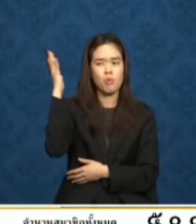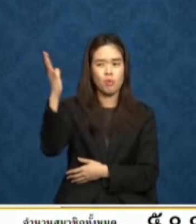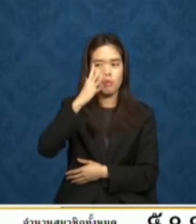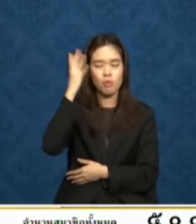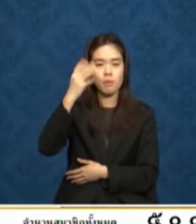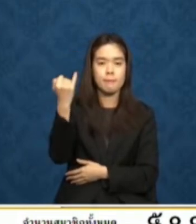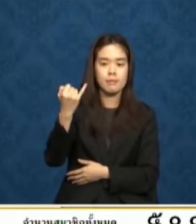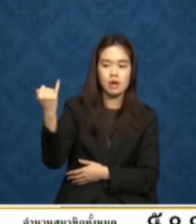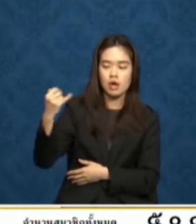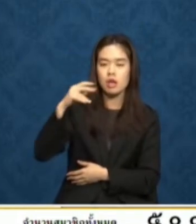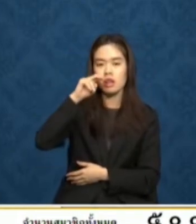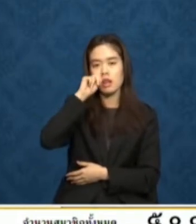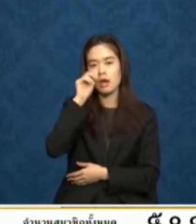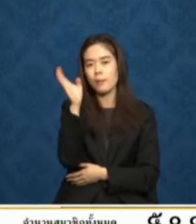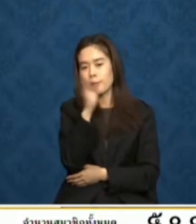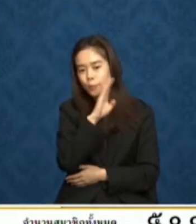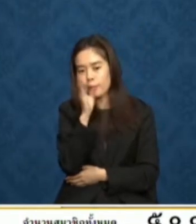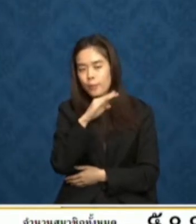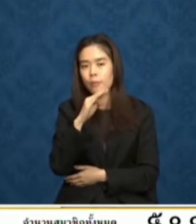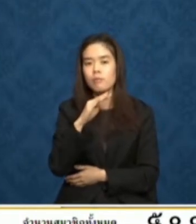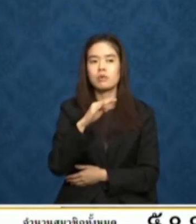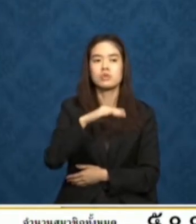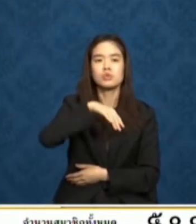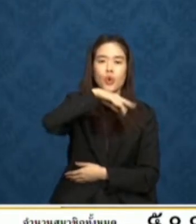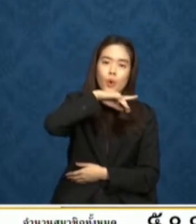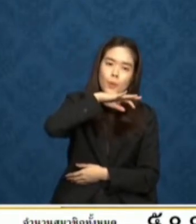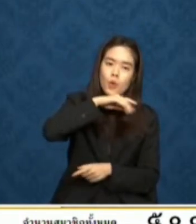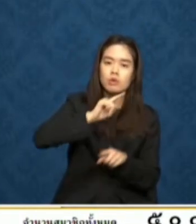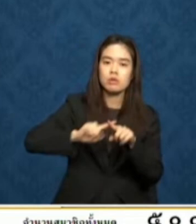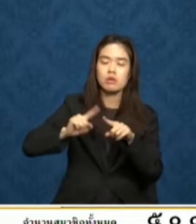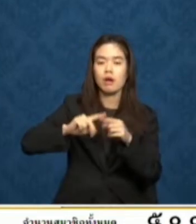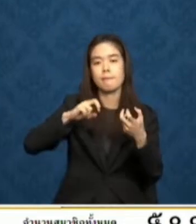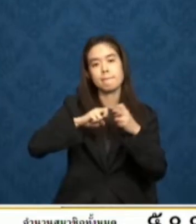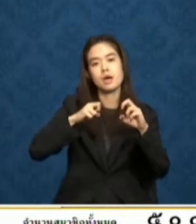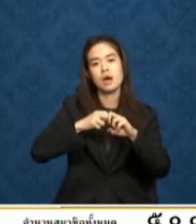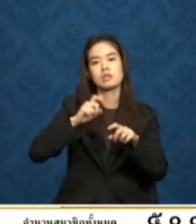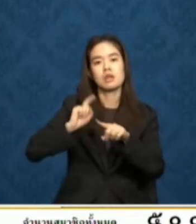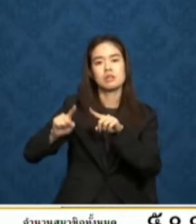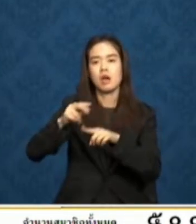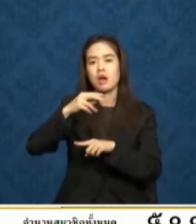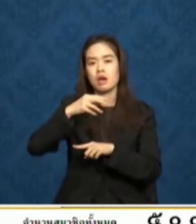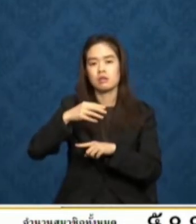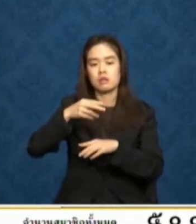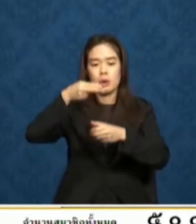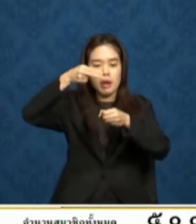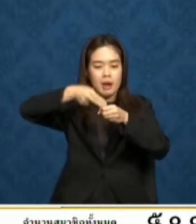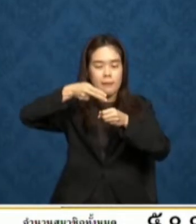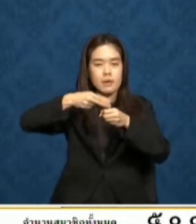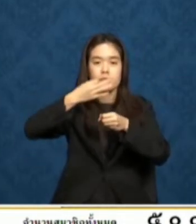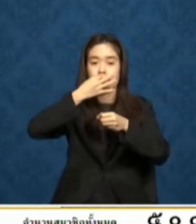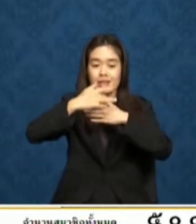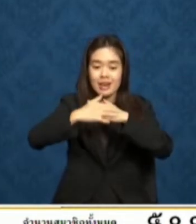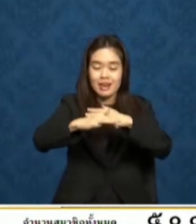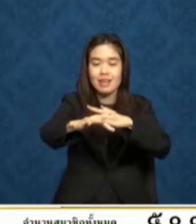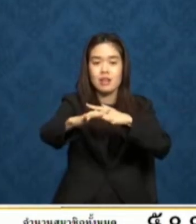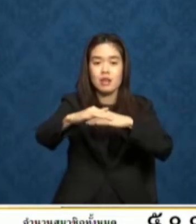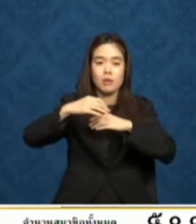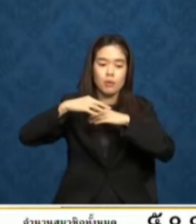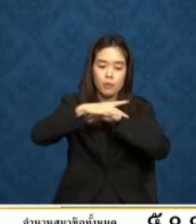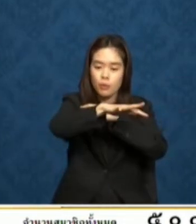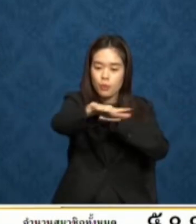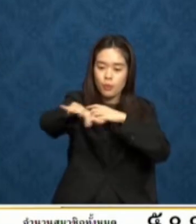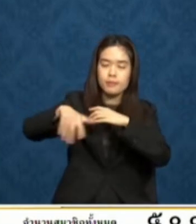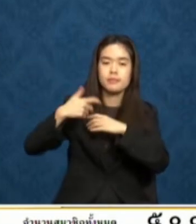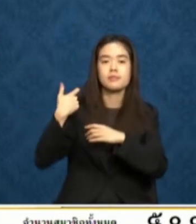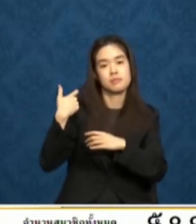็อากาศน้ำเสียนะครับไปจถปัหาอื่ทเหกอยู่ครับเรื่องน้มนรั่วสารเคมีรั่วไหลเป็ต้นนะครั